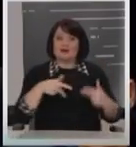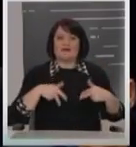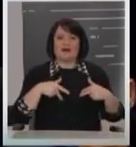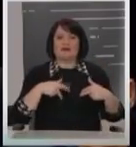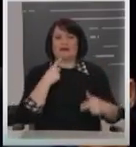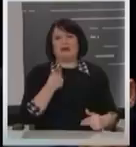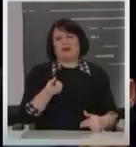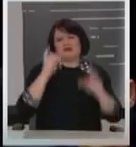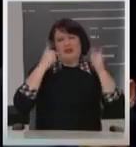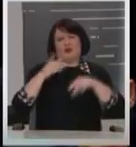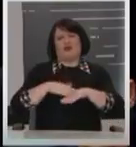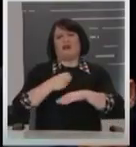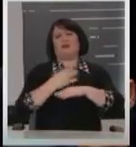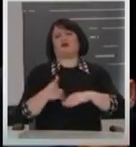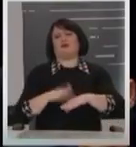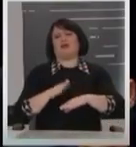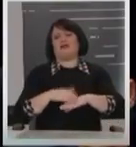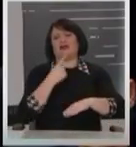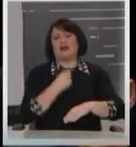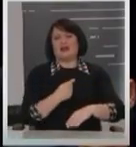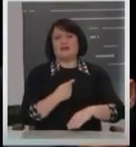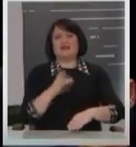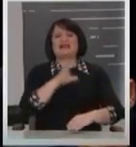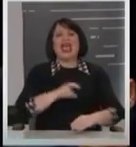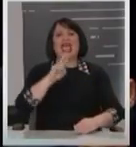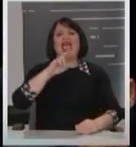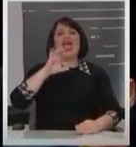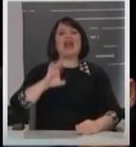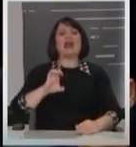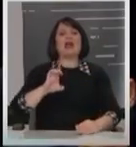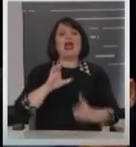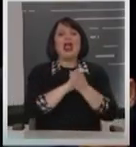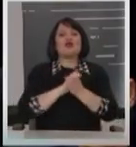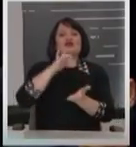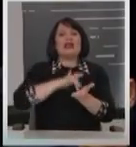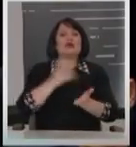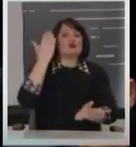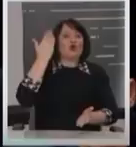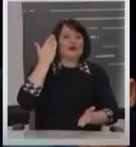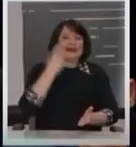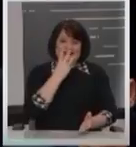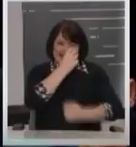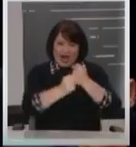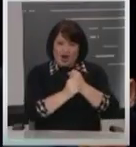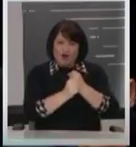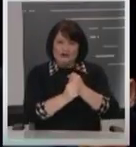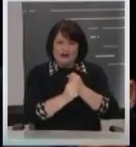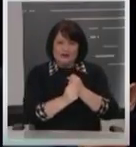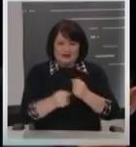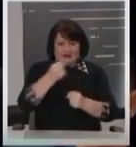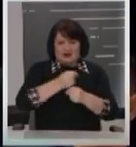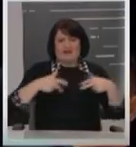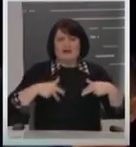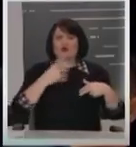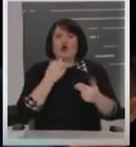ότι έφταιγε η Νέα Δημοκρατία και το ΠΑΣΟ, η ΕΡΕ προηγουμένως, η Ένωση Κέντρου που δεν το ζητούσε. Εσείς 3 χρόνια που είστε κυβέρνησης, γιατί δεν